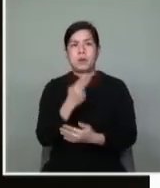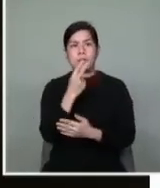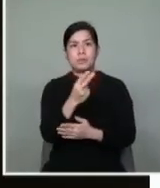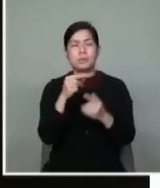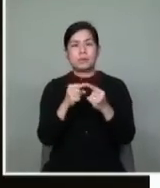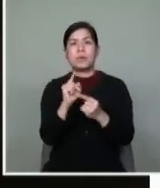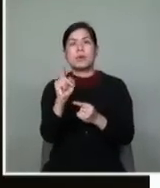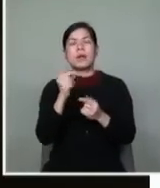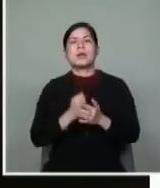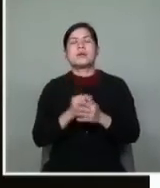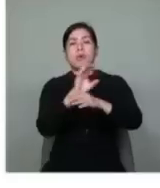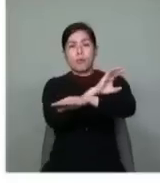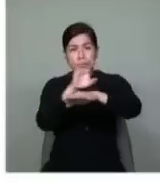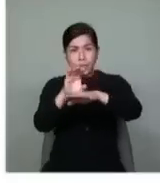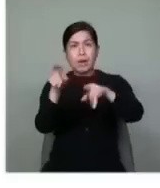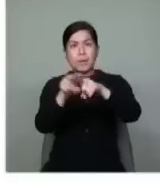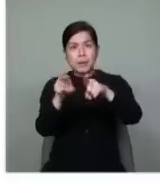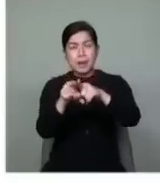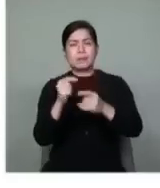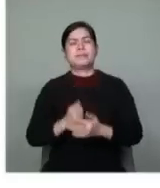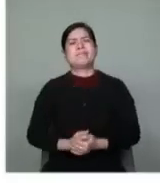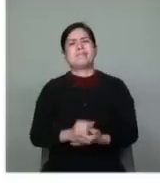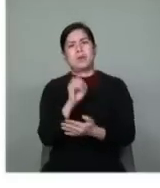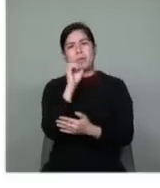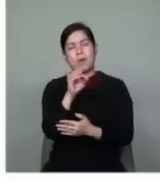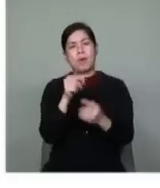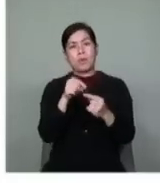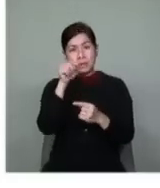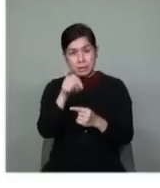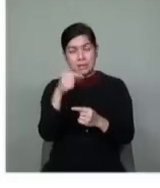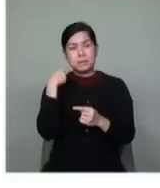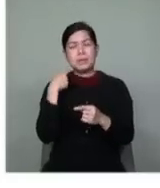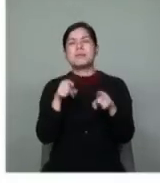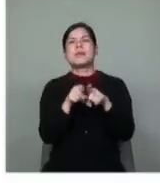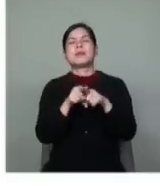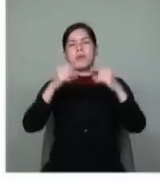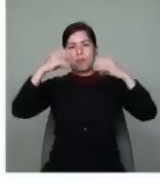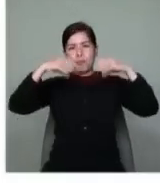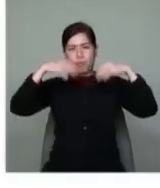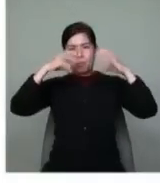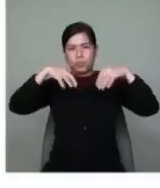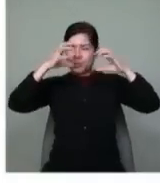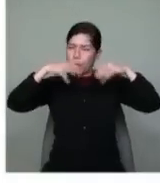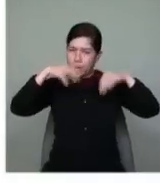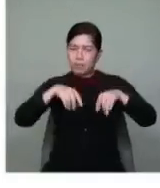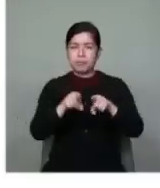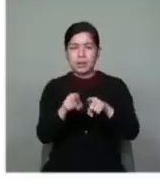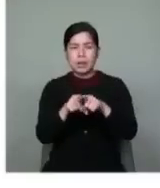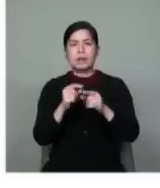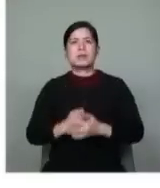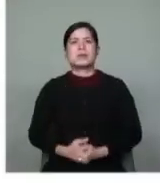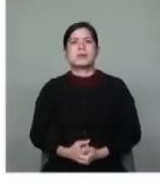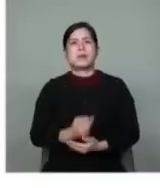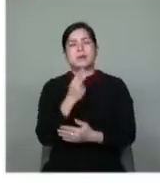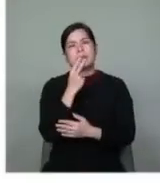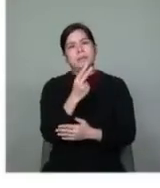รถไฟฟ้าค่ะคุณผู้ชมคะพร้อมกับข้อความว่าที่นี่ก็ฝนตกหนักมากก็มีชาวโซเชียลเข้าไปแสดงความคิดเห็นกันหล